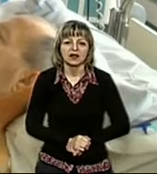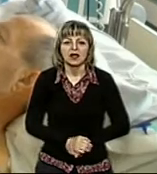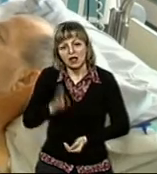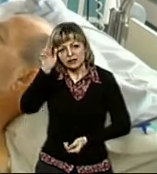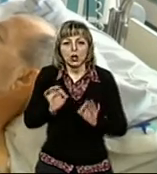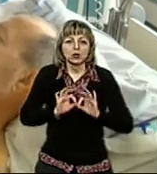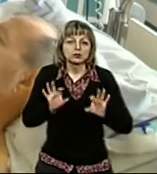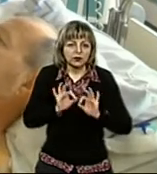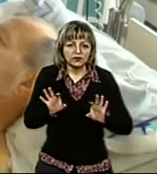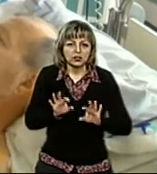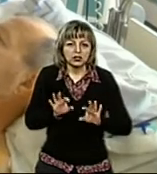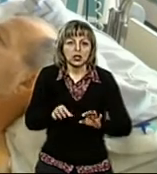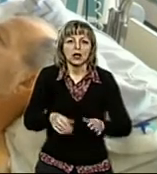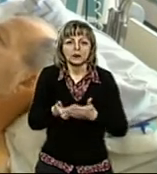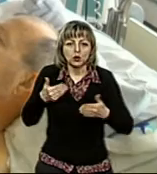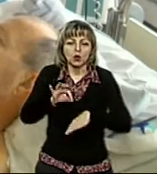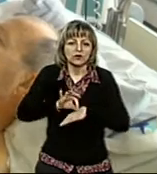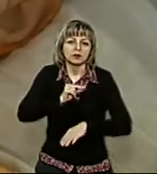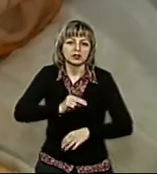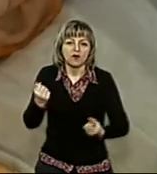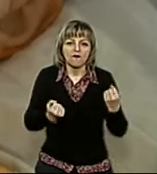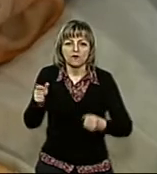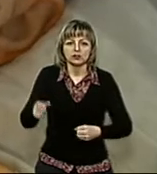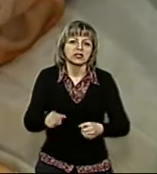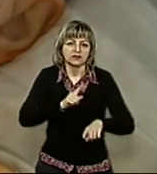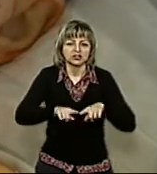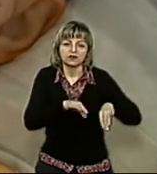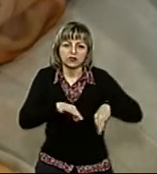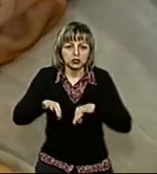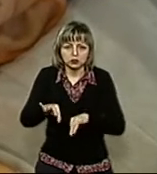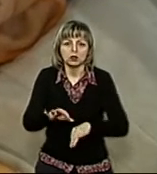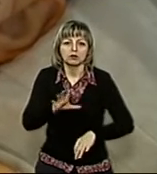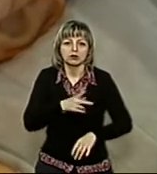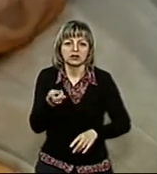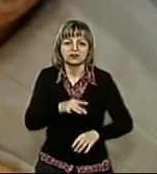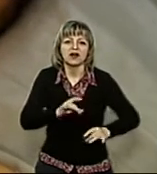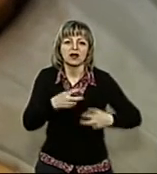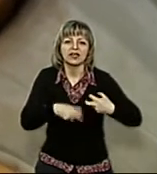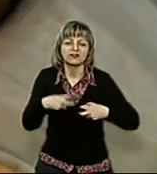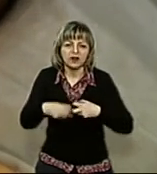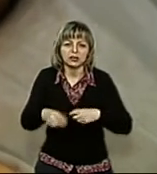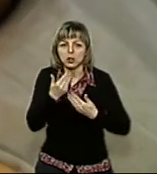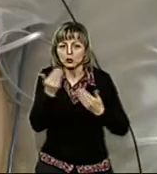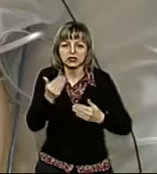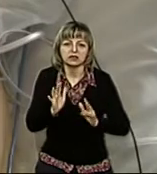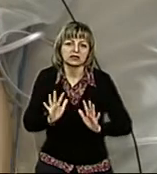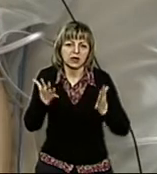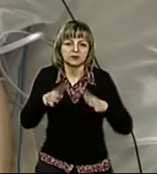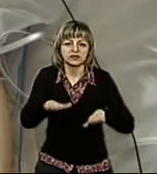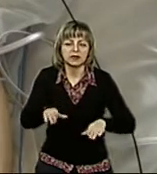Святослав Німчук розповідає, до хвороби працював водієм швидкої. Пережив два інфаркти, останній трапився на роботі.